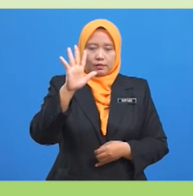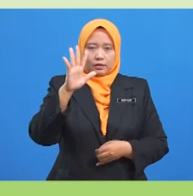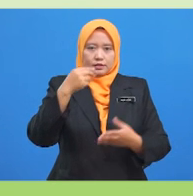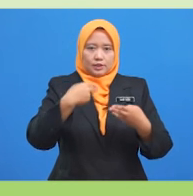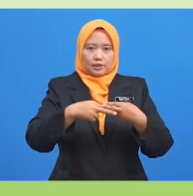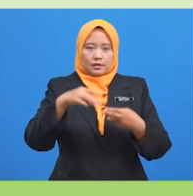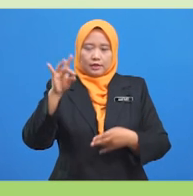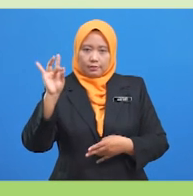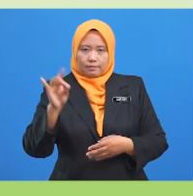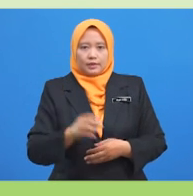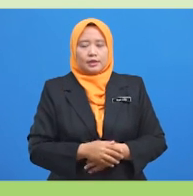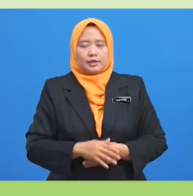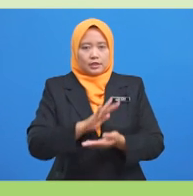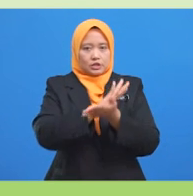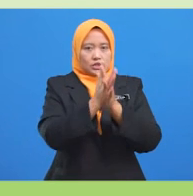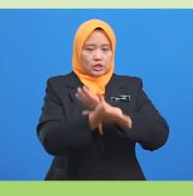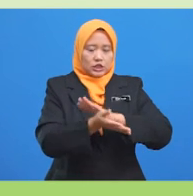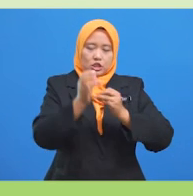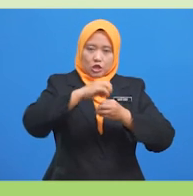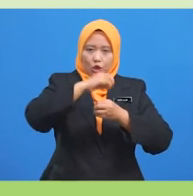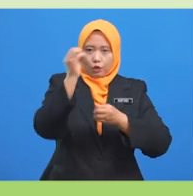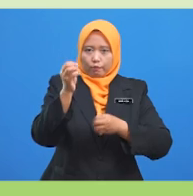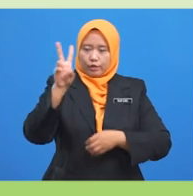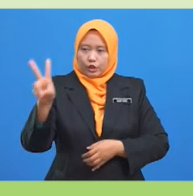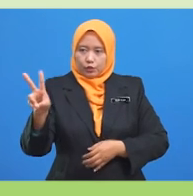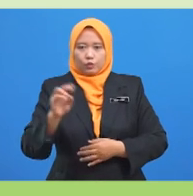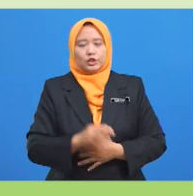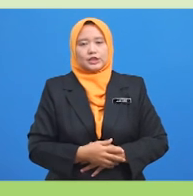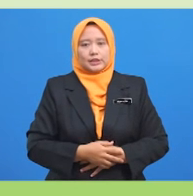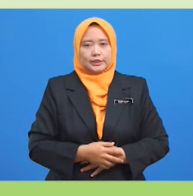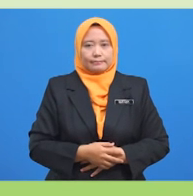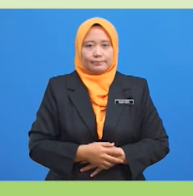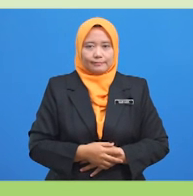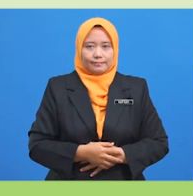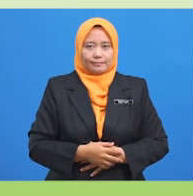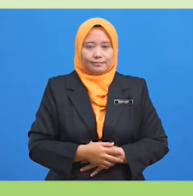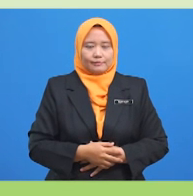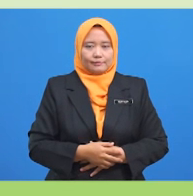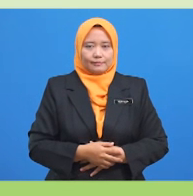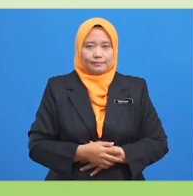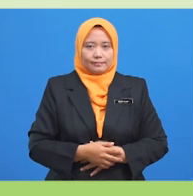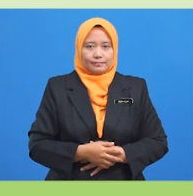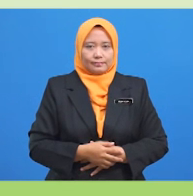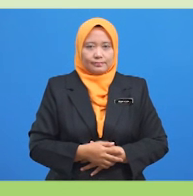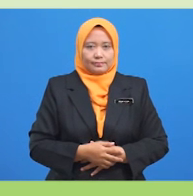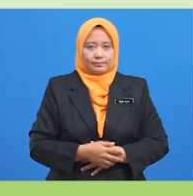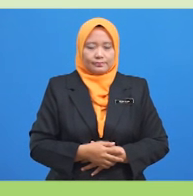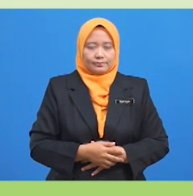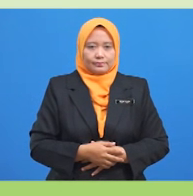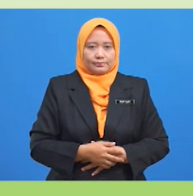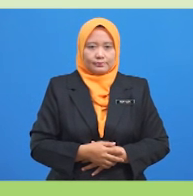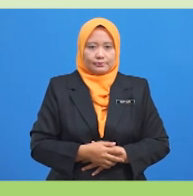Kemudian, semakin meningkat dari output ke-7 sehingga output ke-8, output ke-5